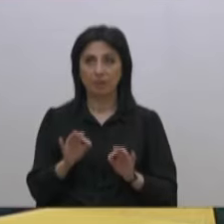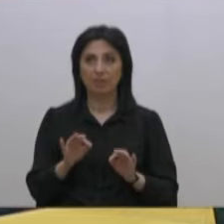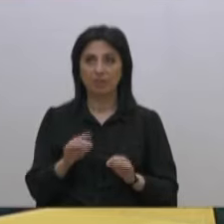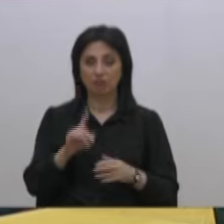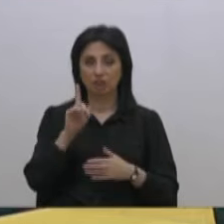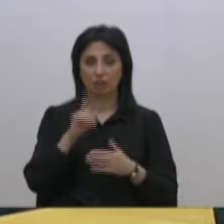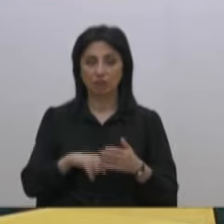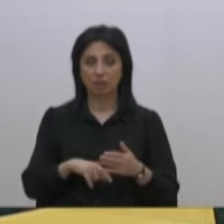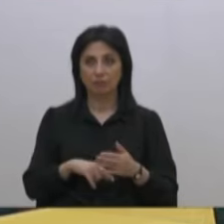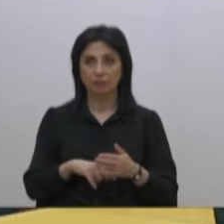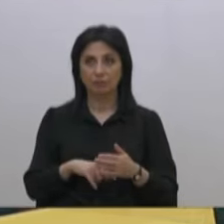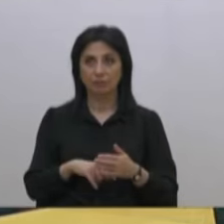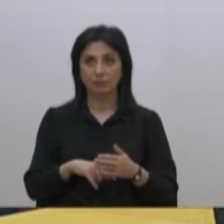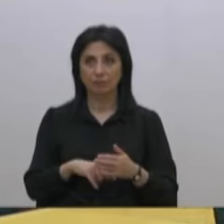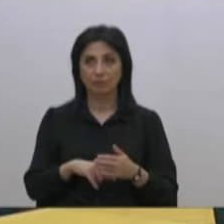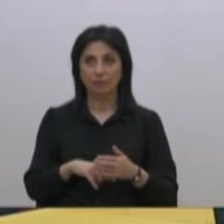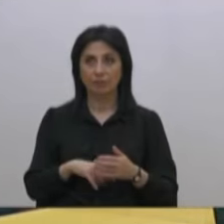ჟერა